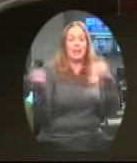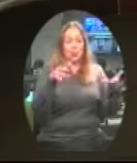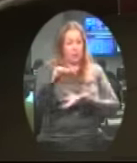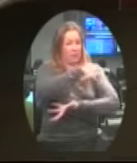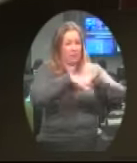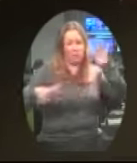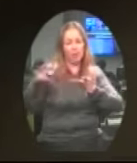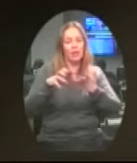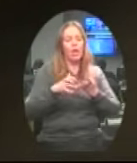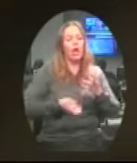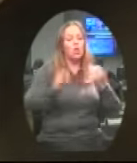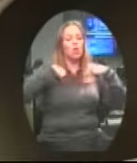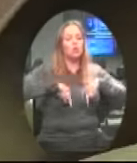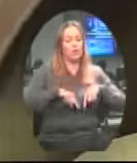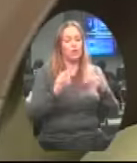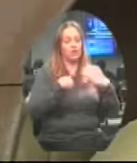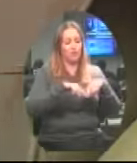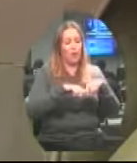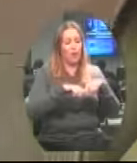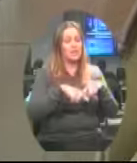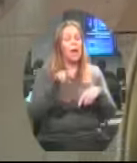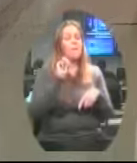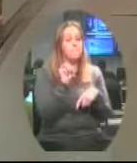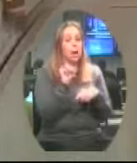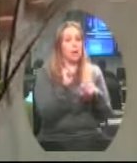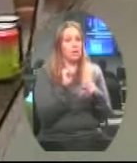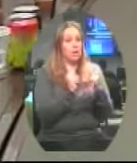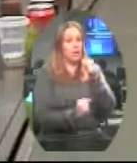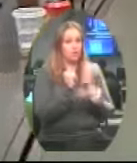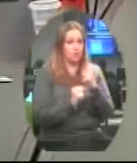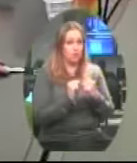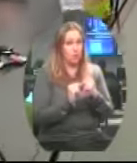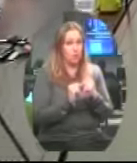יעקב מרגי לא פעם, שיצא להגנתה של רגב וטבע מושג חדש.